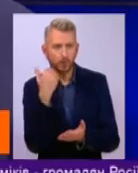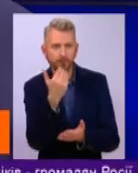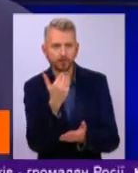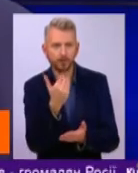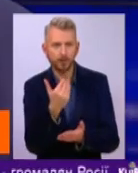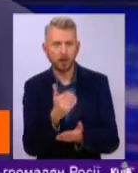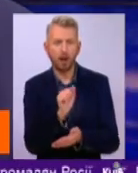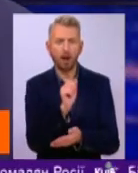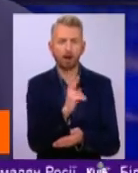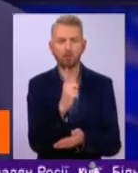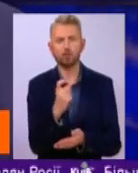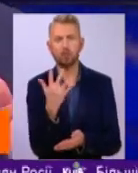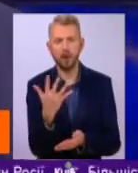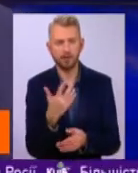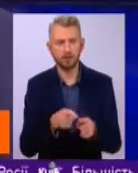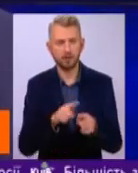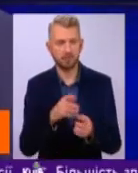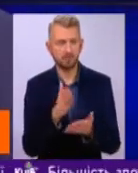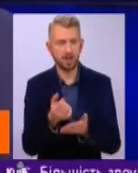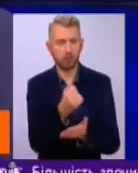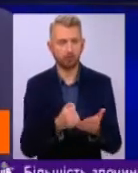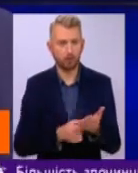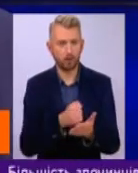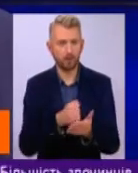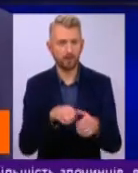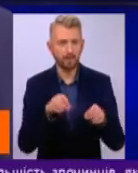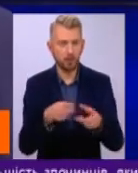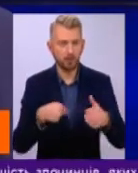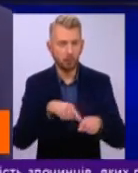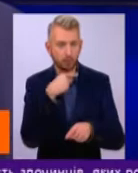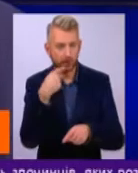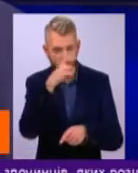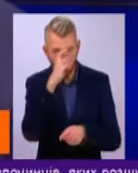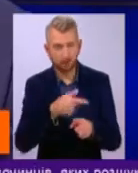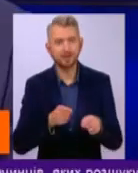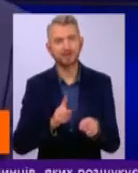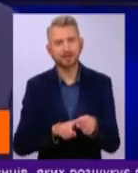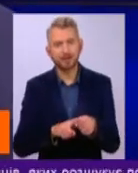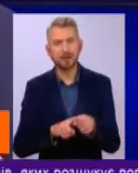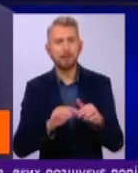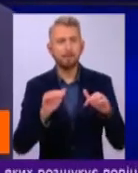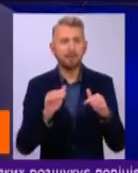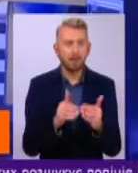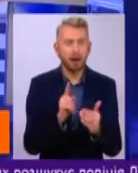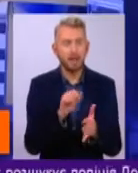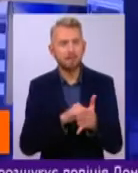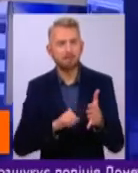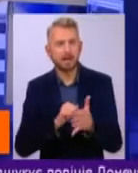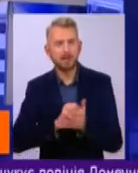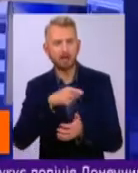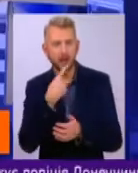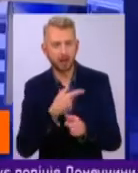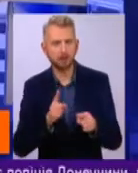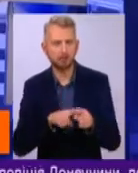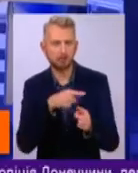автомат Калашникова моделі 105, яка на озброєнні зараз спецпідрозділів Російської Федерації, це, ну, мінімальний, але привід для того, казати, що